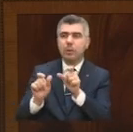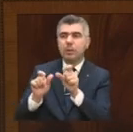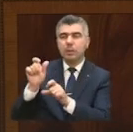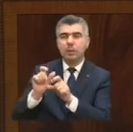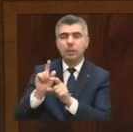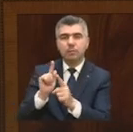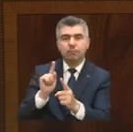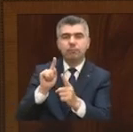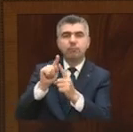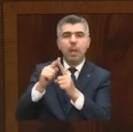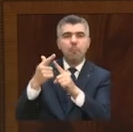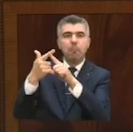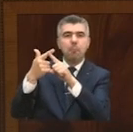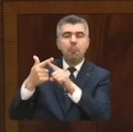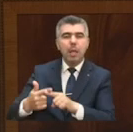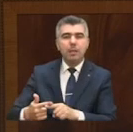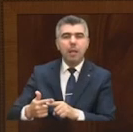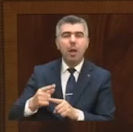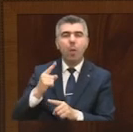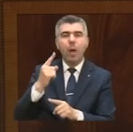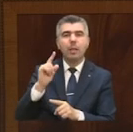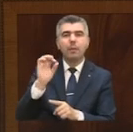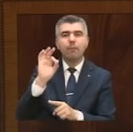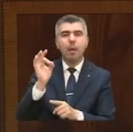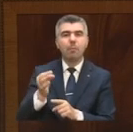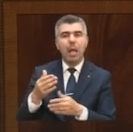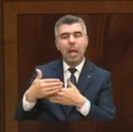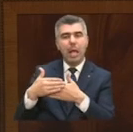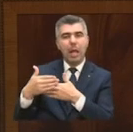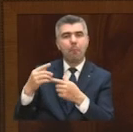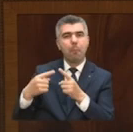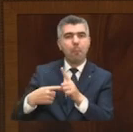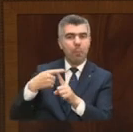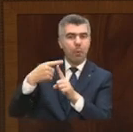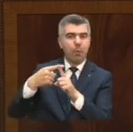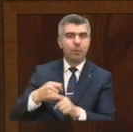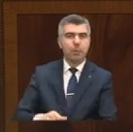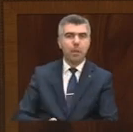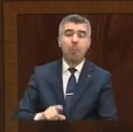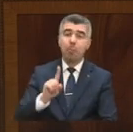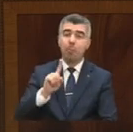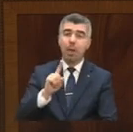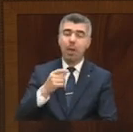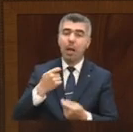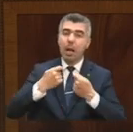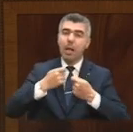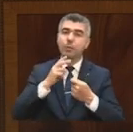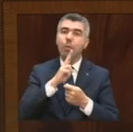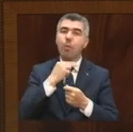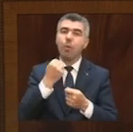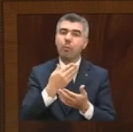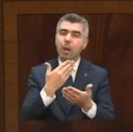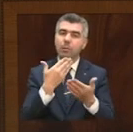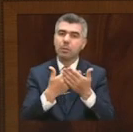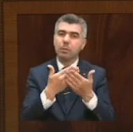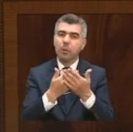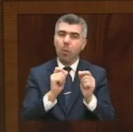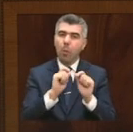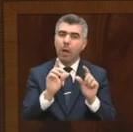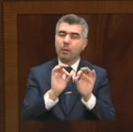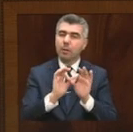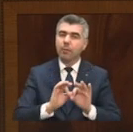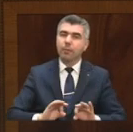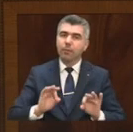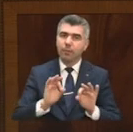المخصص للبحث العلمي الى 1% على المدى القريب لكن للاسف الحكومه ما كاينش شي اثار في الواقع مع العلم